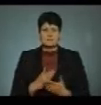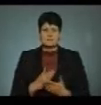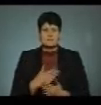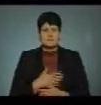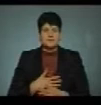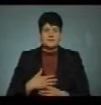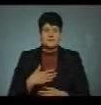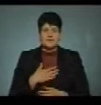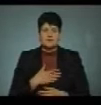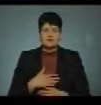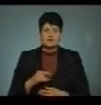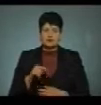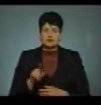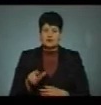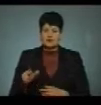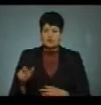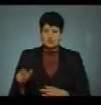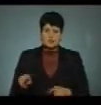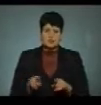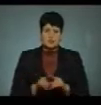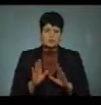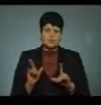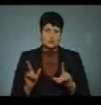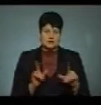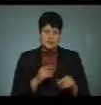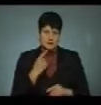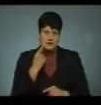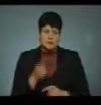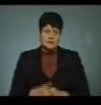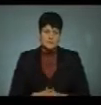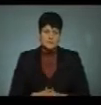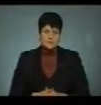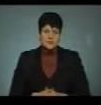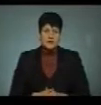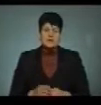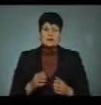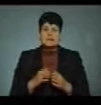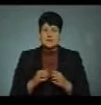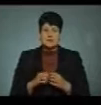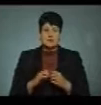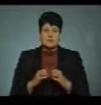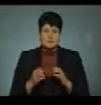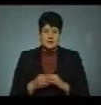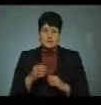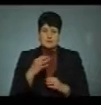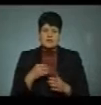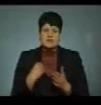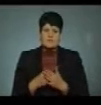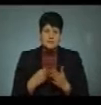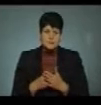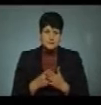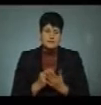тривожним, тому що люди таки ж будуть їхати і надалі. Серед переліку проблем міста тернополяни виділили вартість комунальних